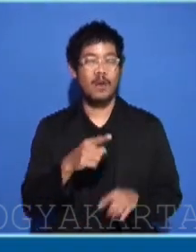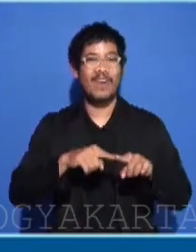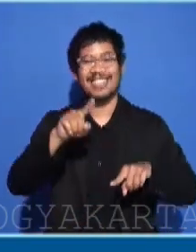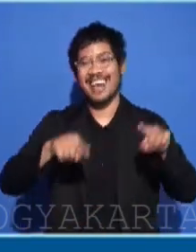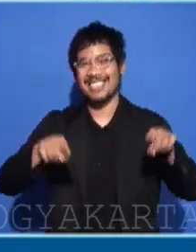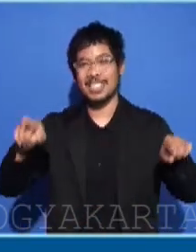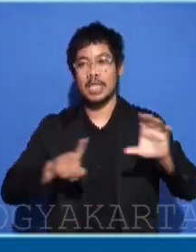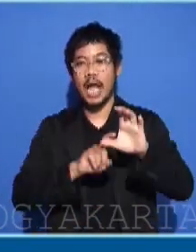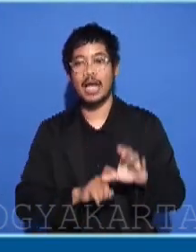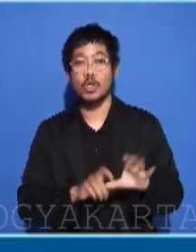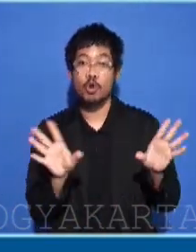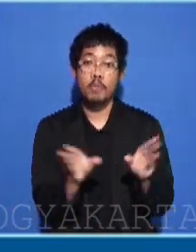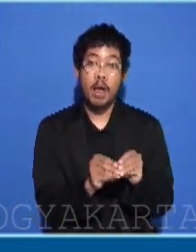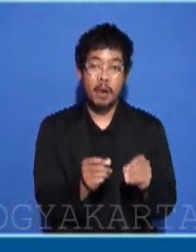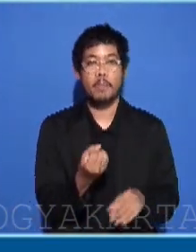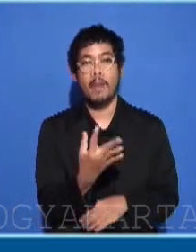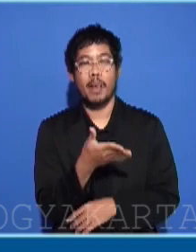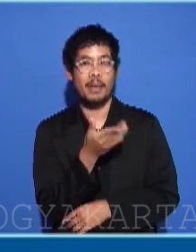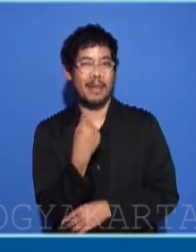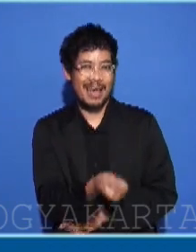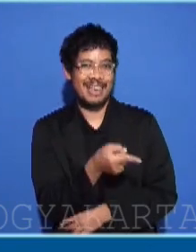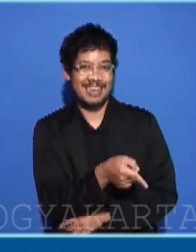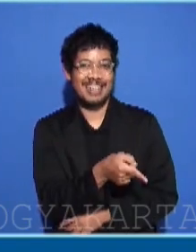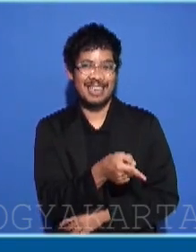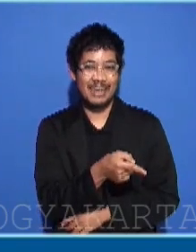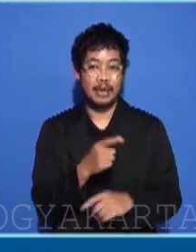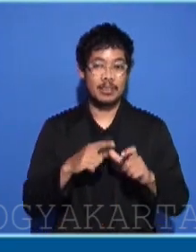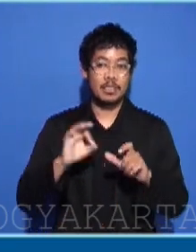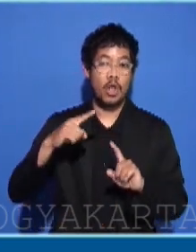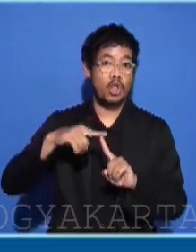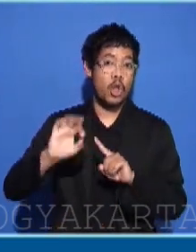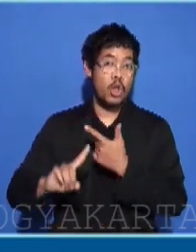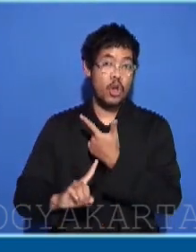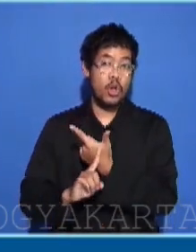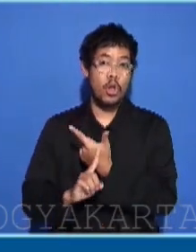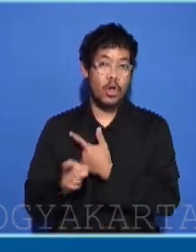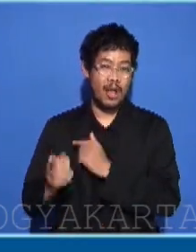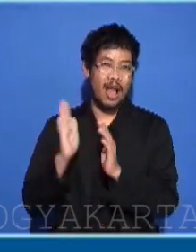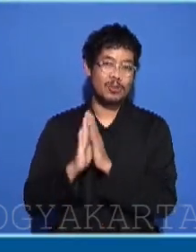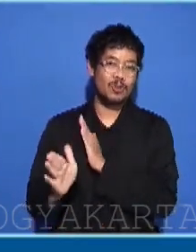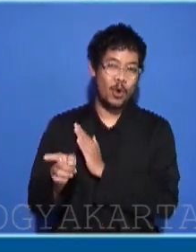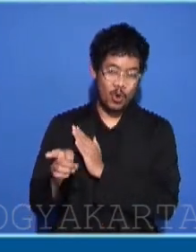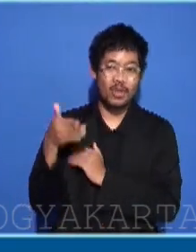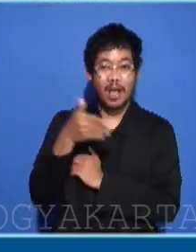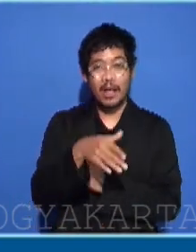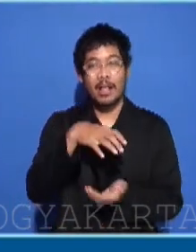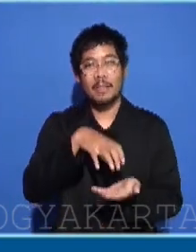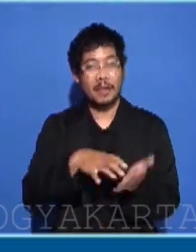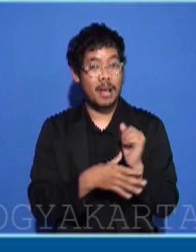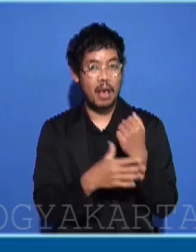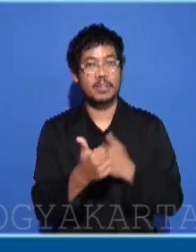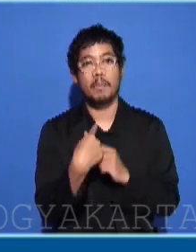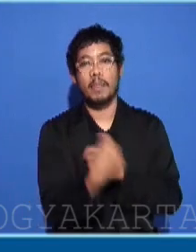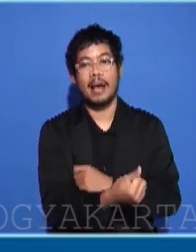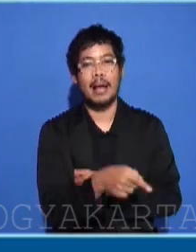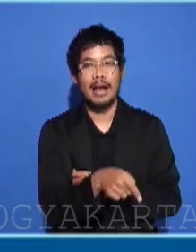pinten ngoten. Ron soto menika samangkinipun badhe dipun tumbas dening juragan ingkang salajengipun badhe kakintun dumateng setunggaling